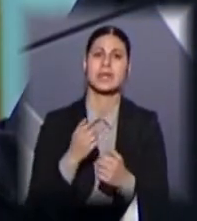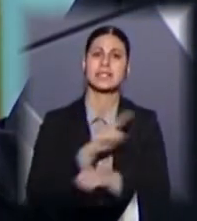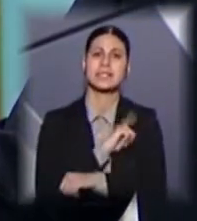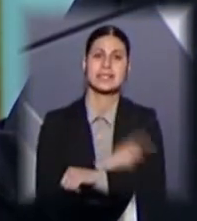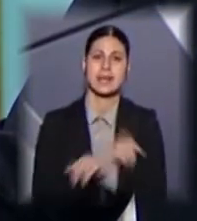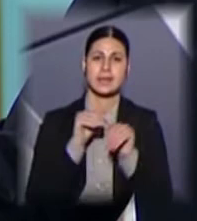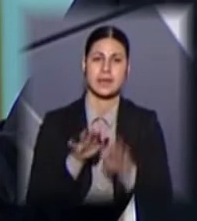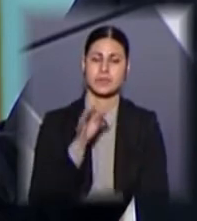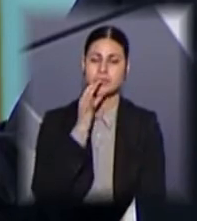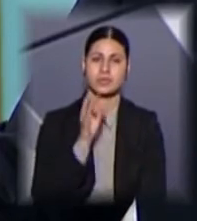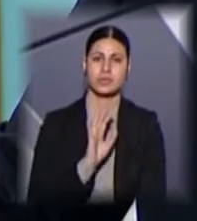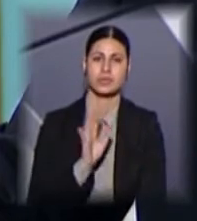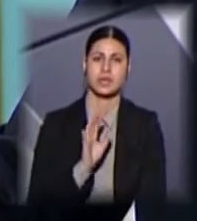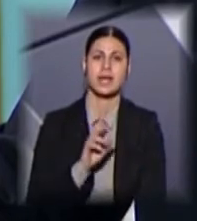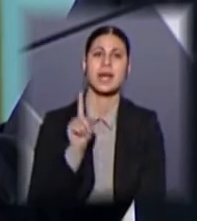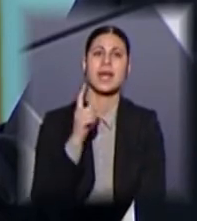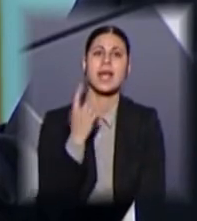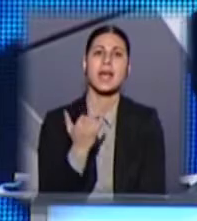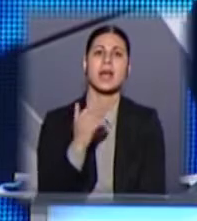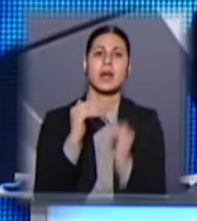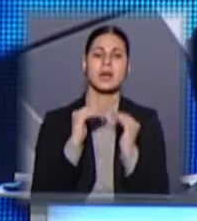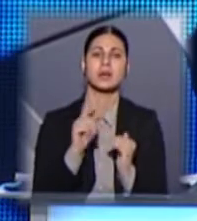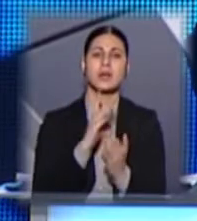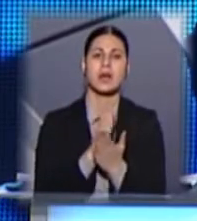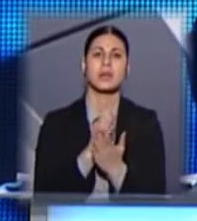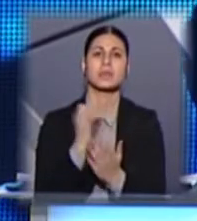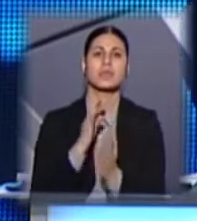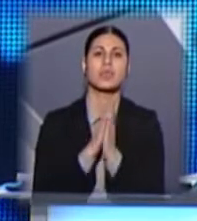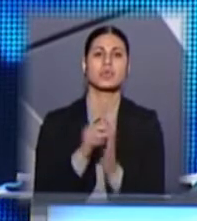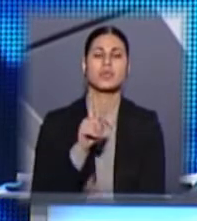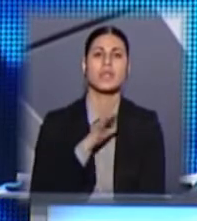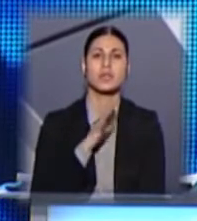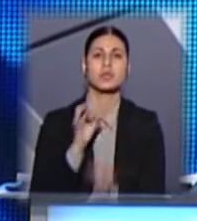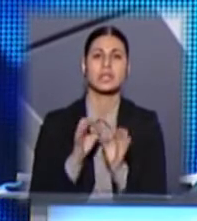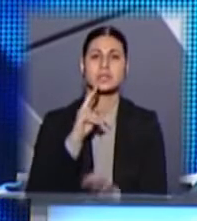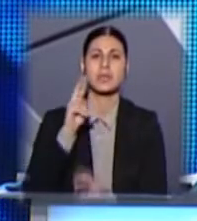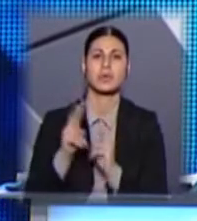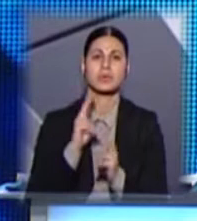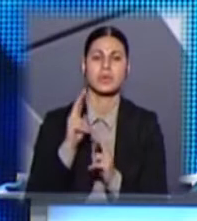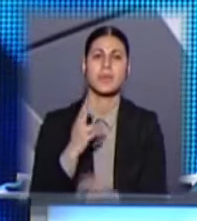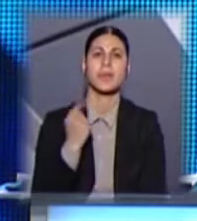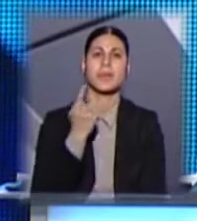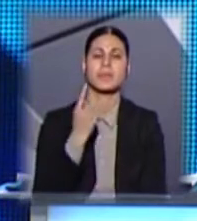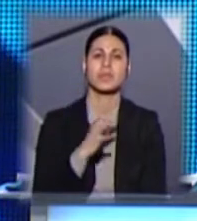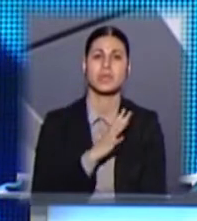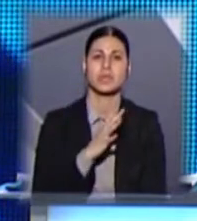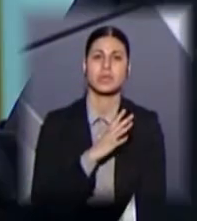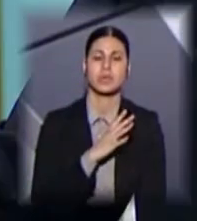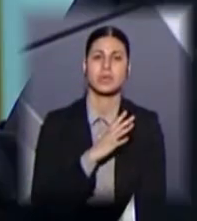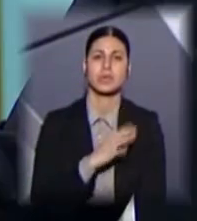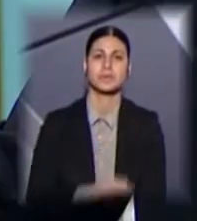და ჩვენ რა ეტაპზეა და რა იყო თქვენი მოთხოვნები, ძალიან მაინტერესებს. ჩვენი მოთხოვნები იყო პირველ რიგში